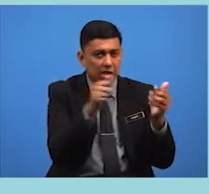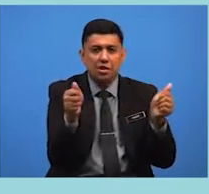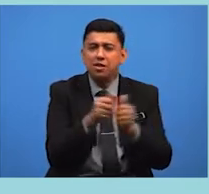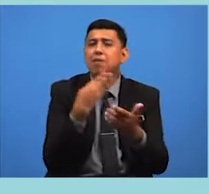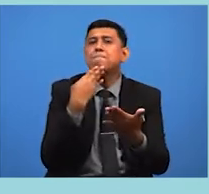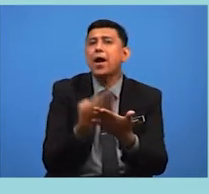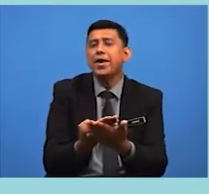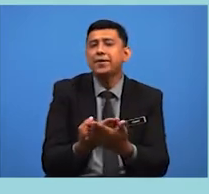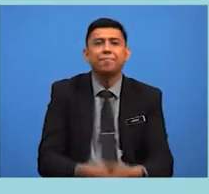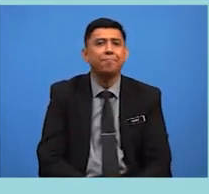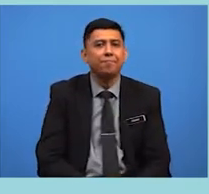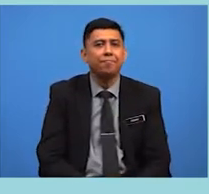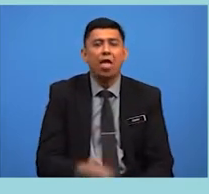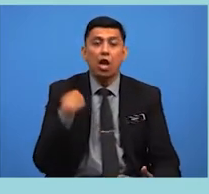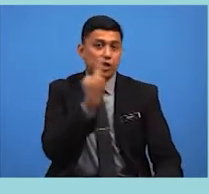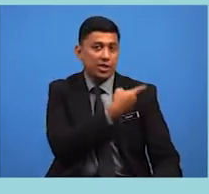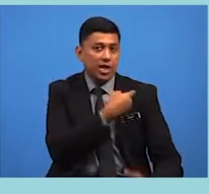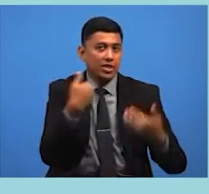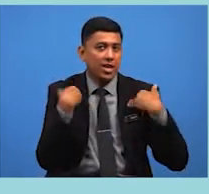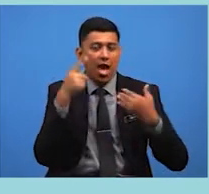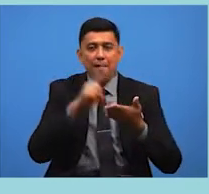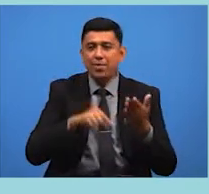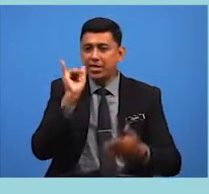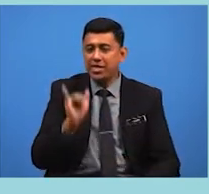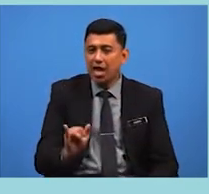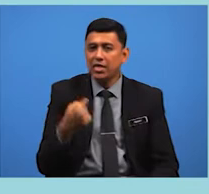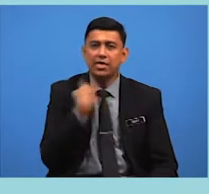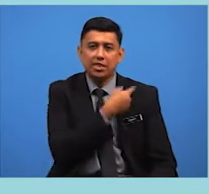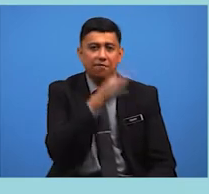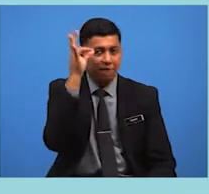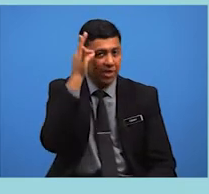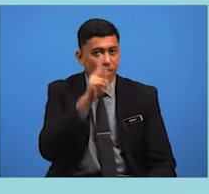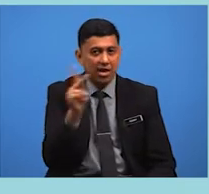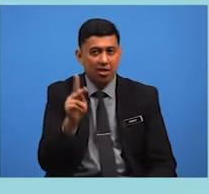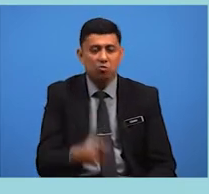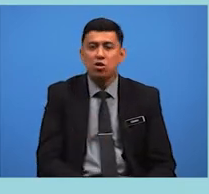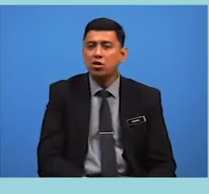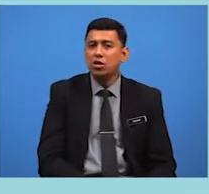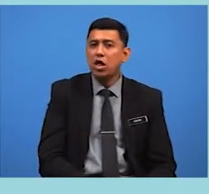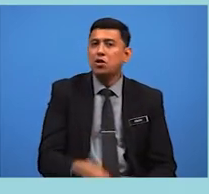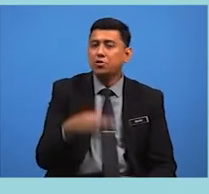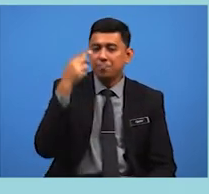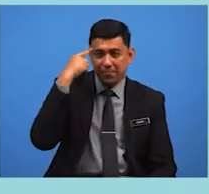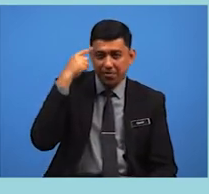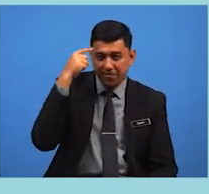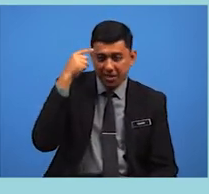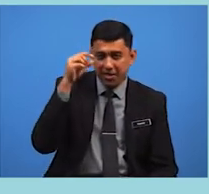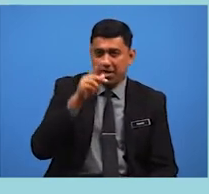dengan baik. Kita adalah apa yang kita fikirkan.